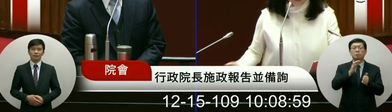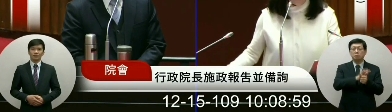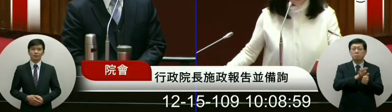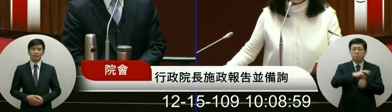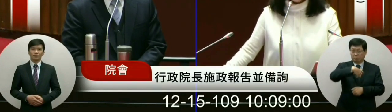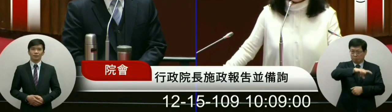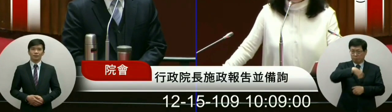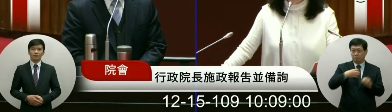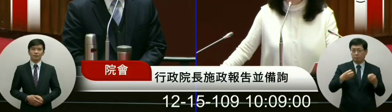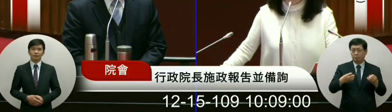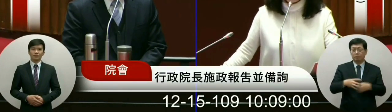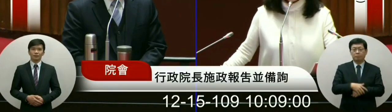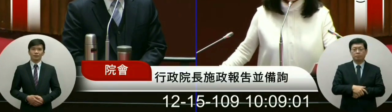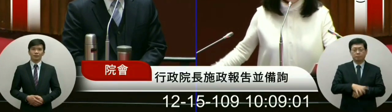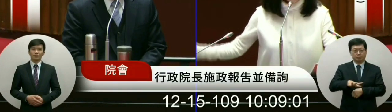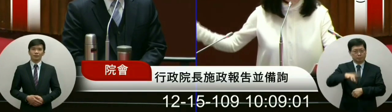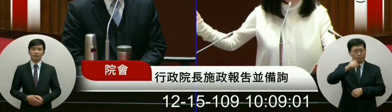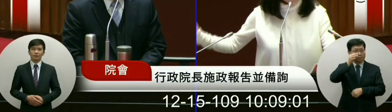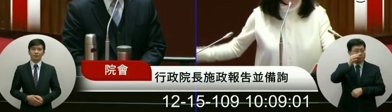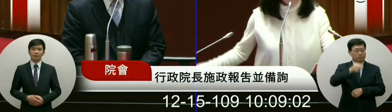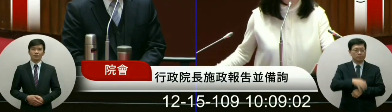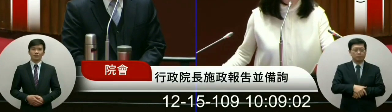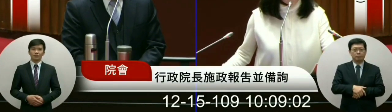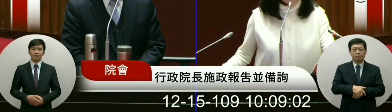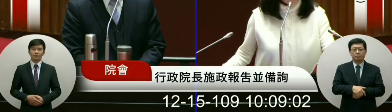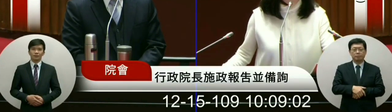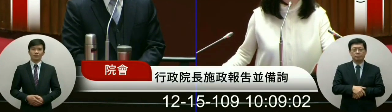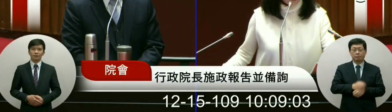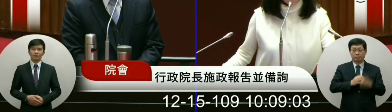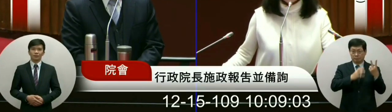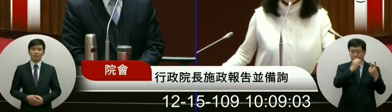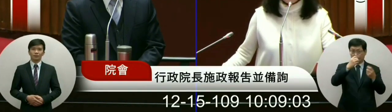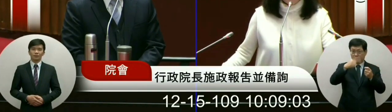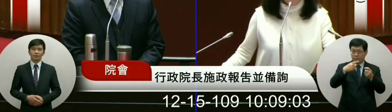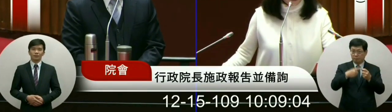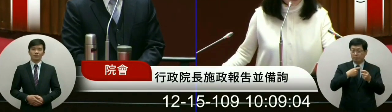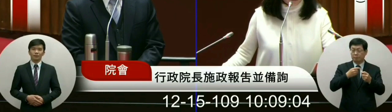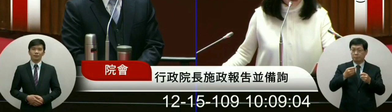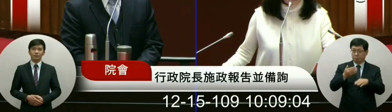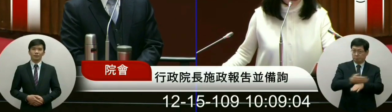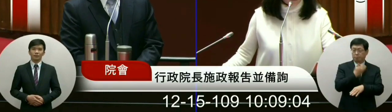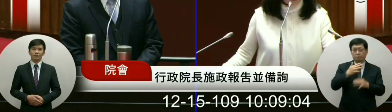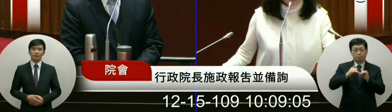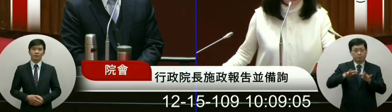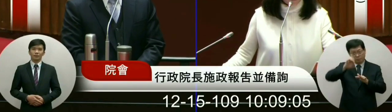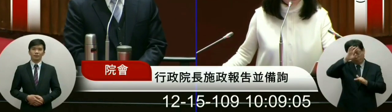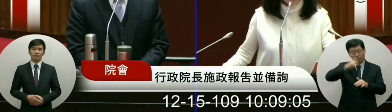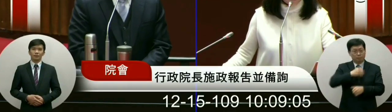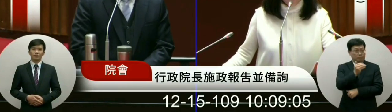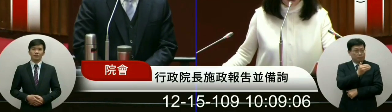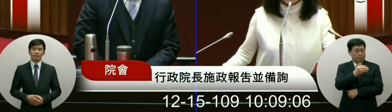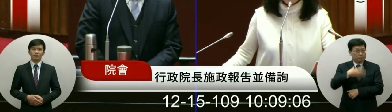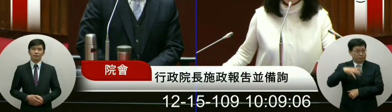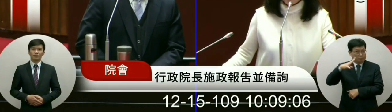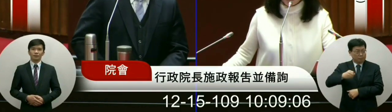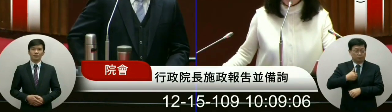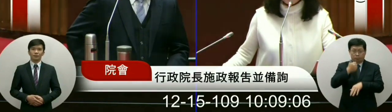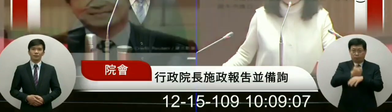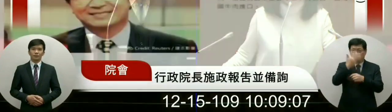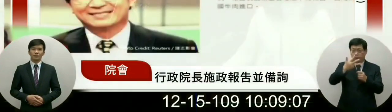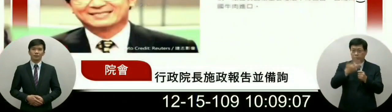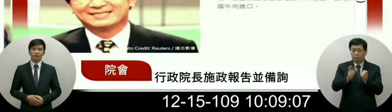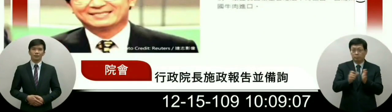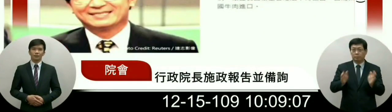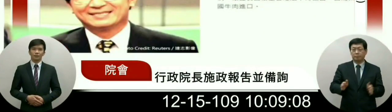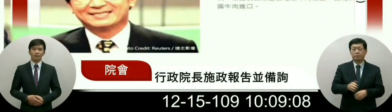会我们的探讨。我们来看一下，从2000年起，民进党陈水扁执政的8年期